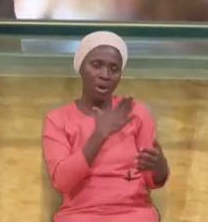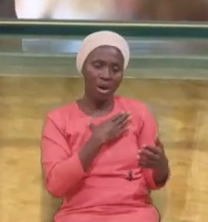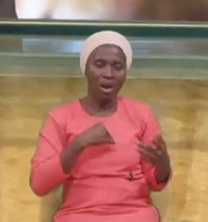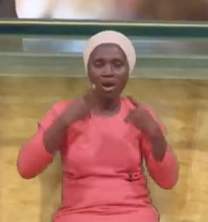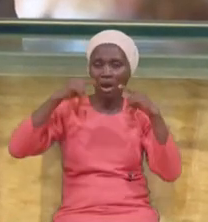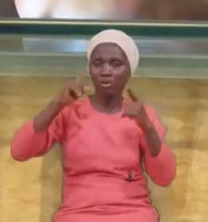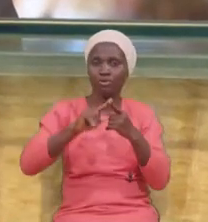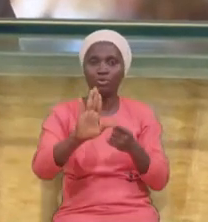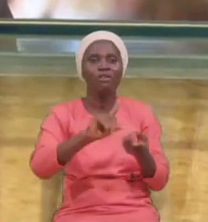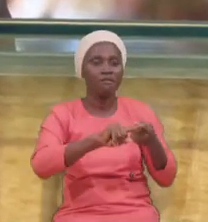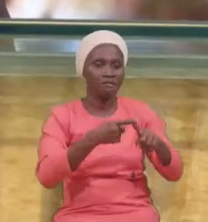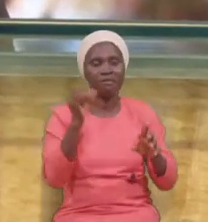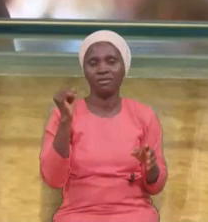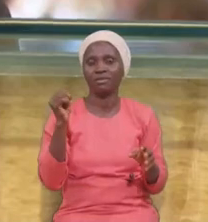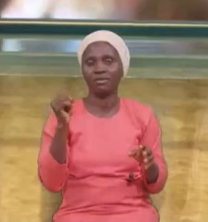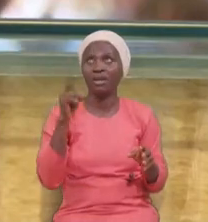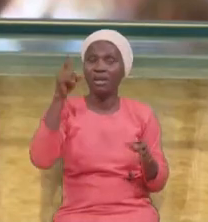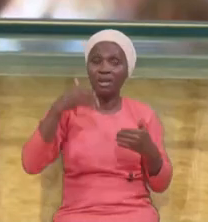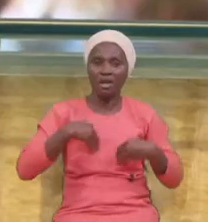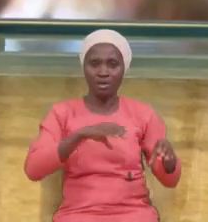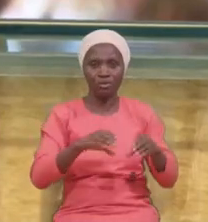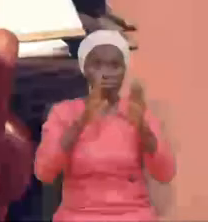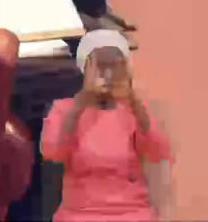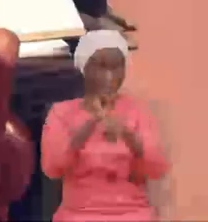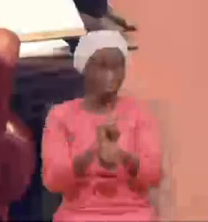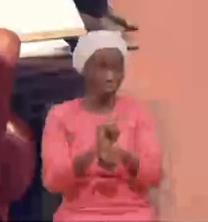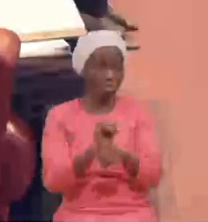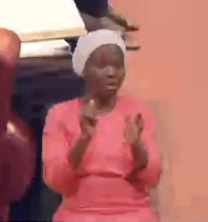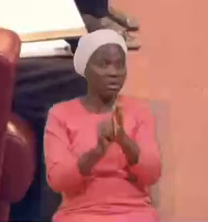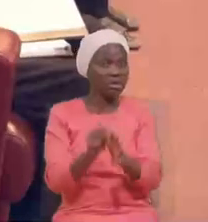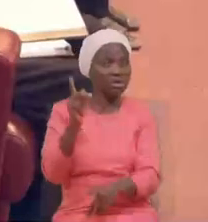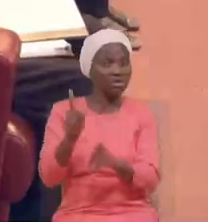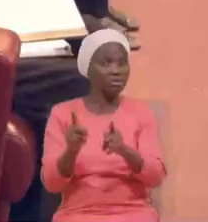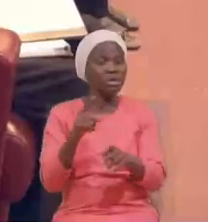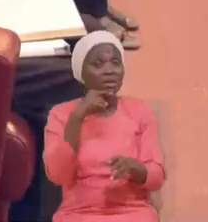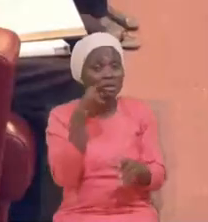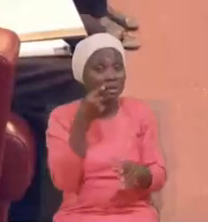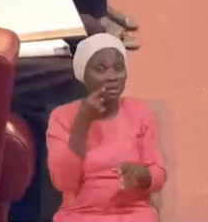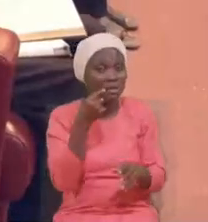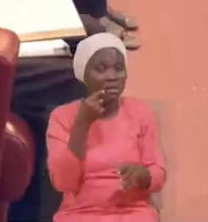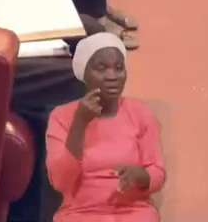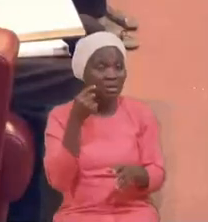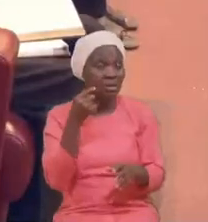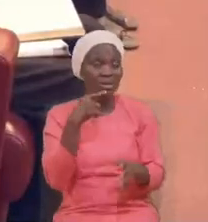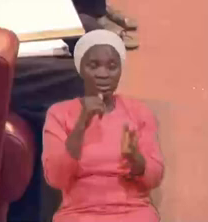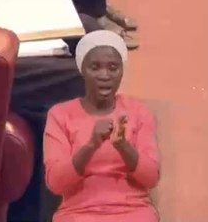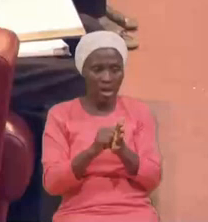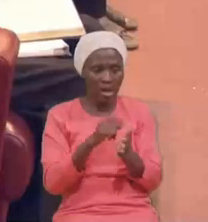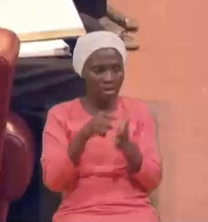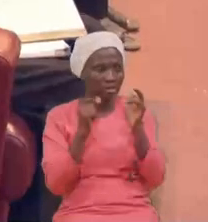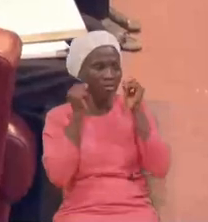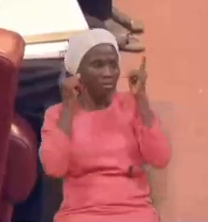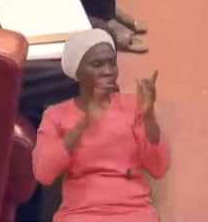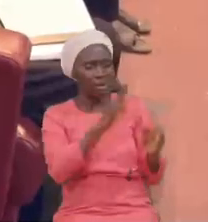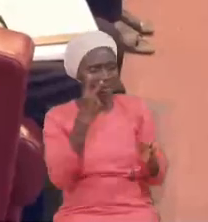de la lèpre, va à la maison, va leur en parler. Il a fait le miracle. Et les gens disent qu'on n'a jamais vu